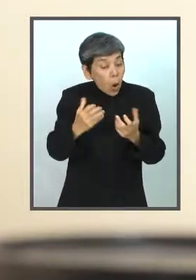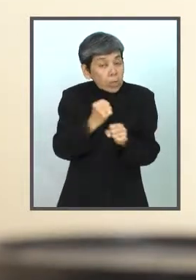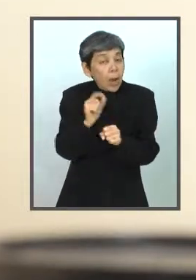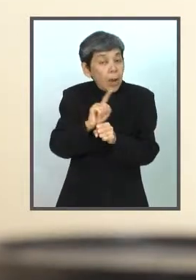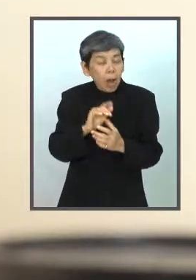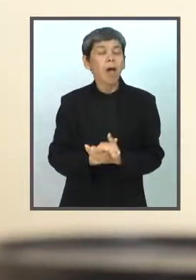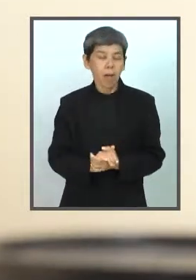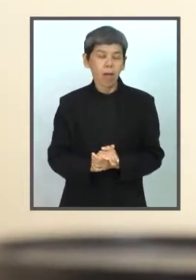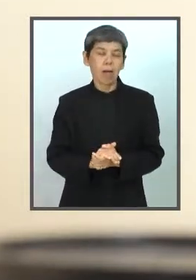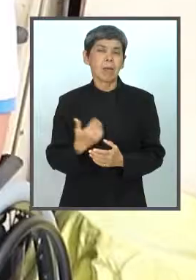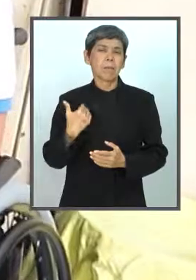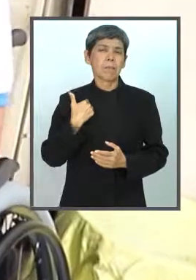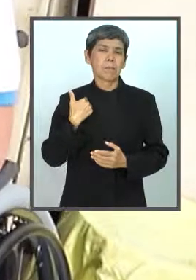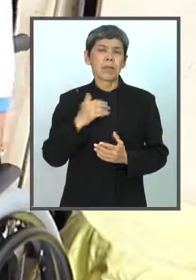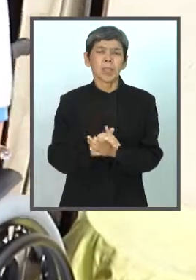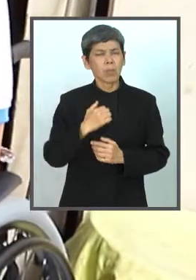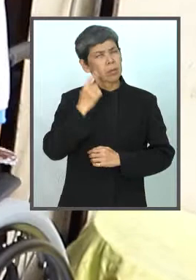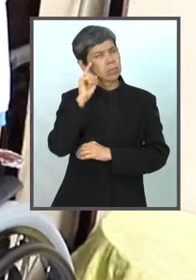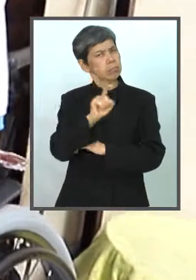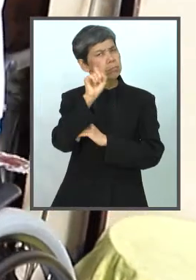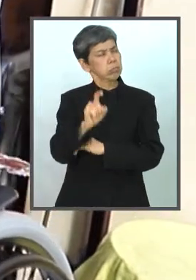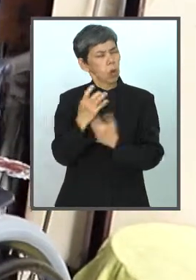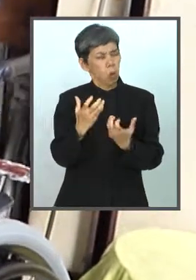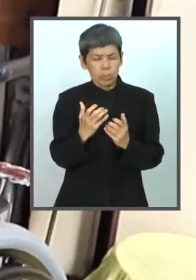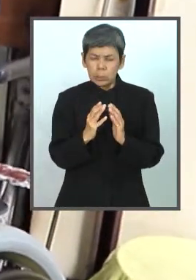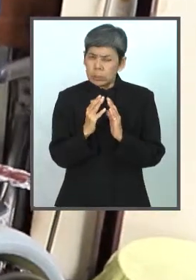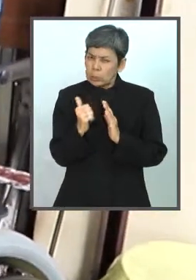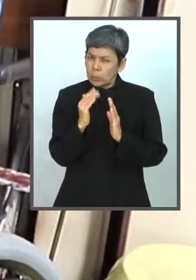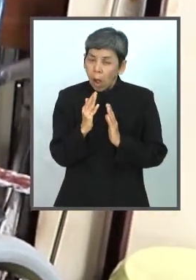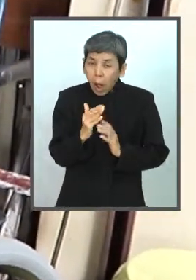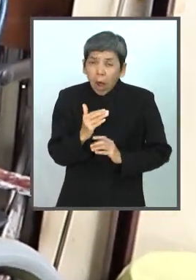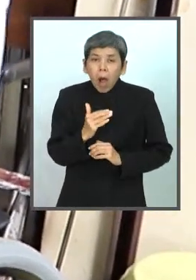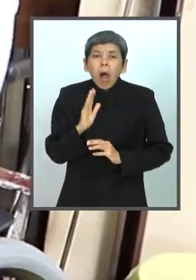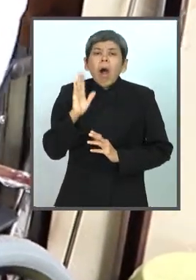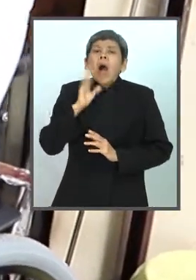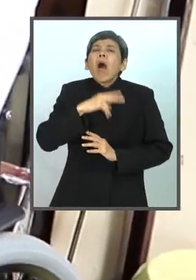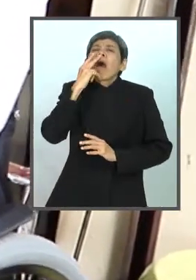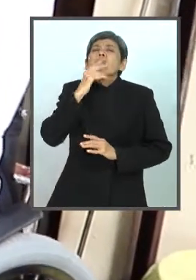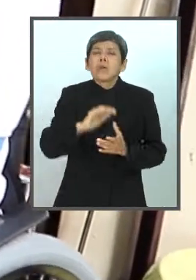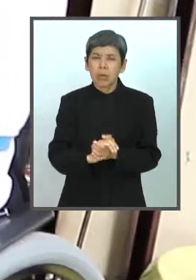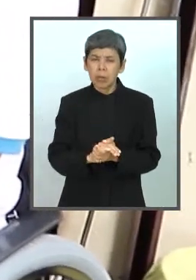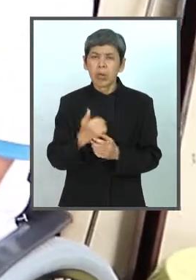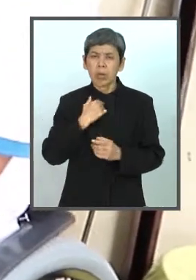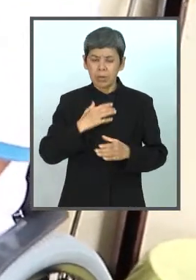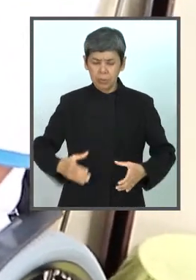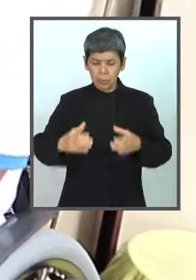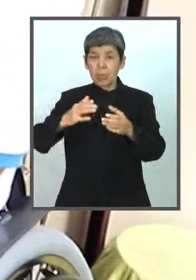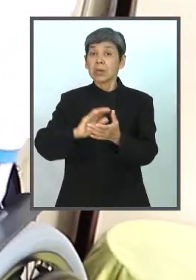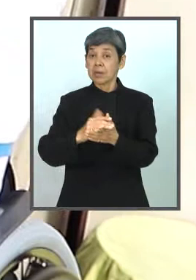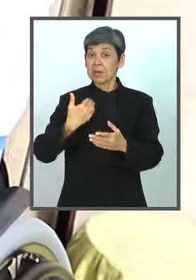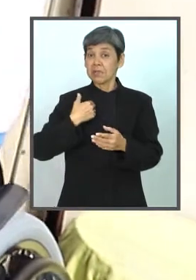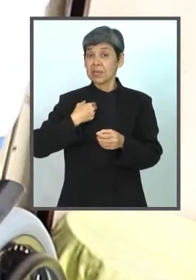ไรกันเขาก็บอกว่าของขลังนะฮะผมก็สงสัยฮะของขลังเป็นยังไงฮะพอเข้ามานี่บางอ๋อเลยครับข้างในนี้นะฮะเป็นน้ำมันครับ